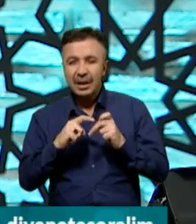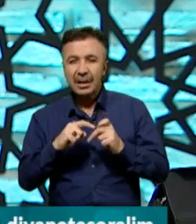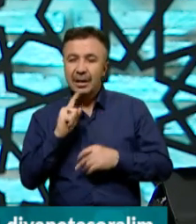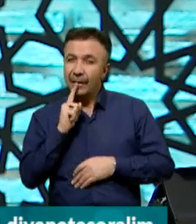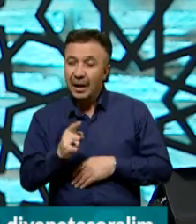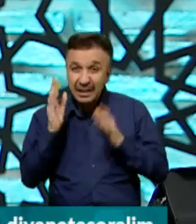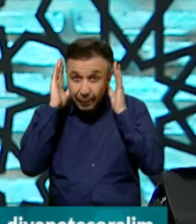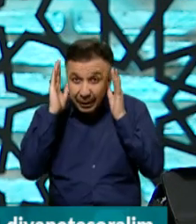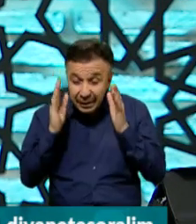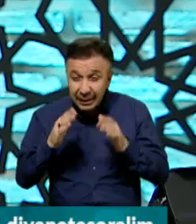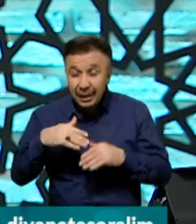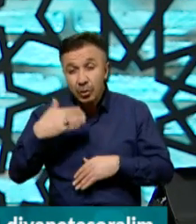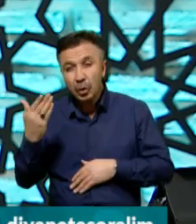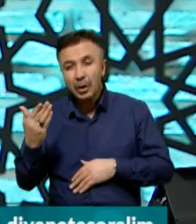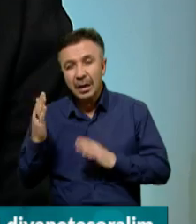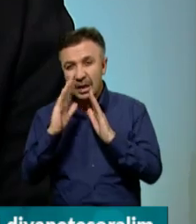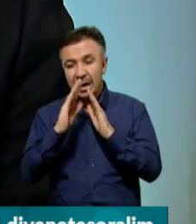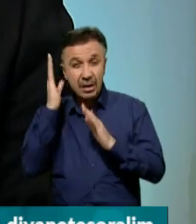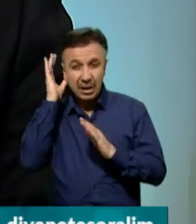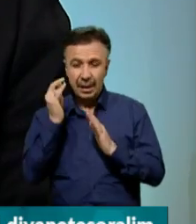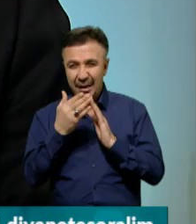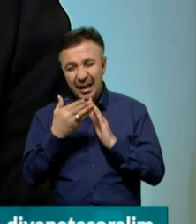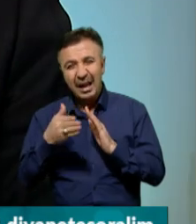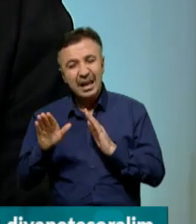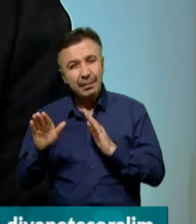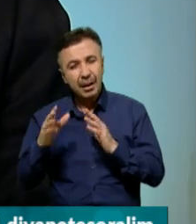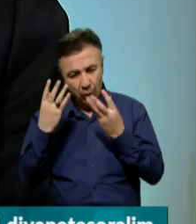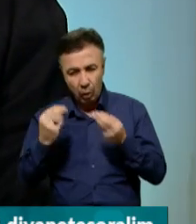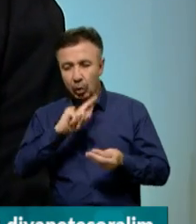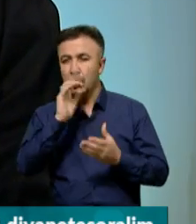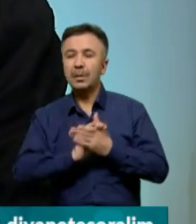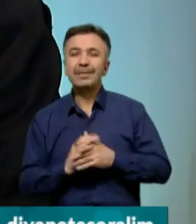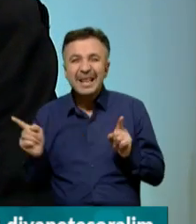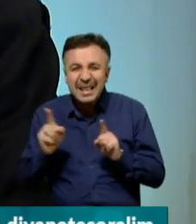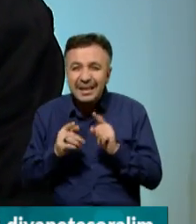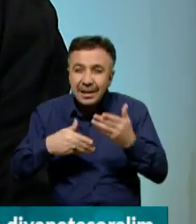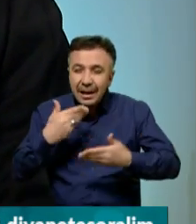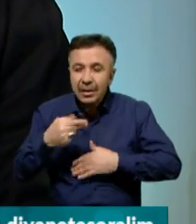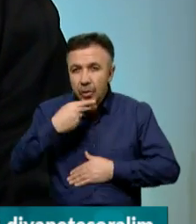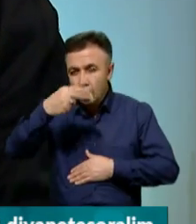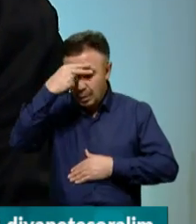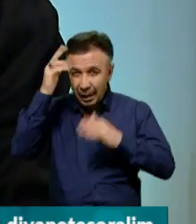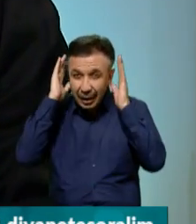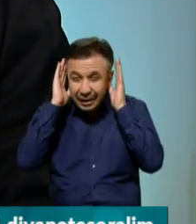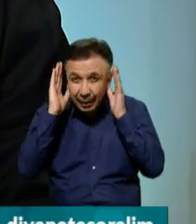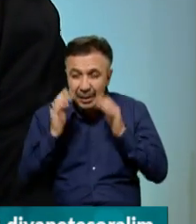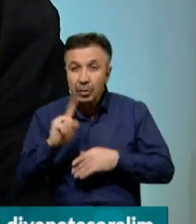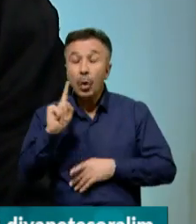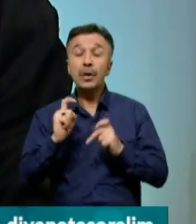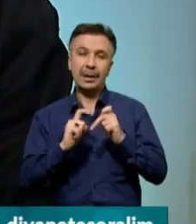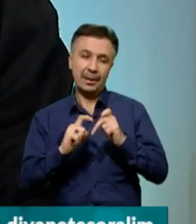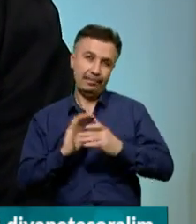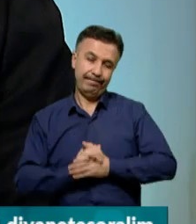çıkmak uygun mudur? Bunu detaylı olarak bir programda anlatmıştık sanıyorum ama kısaca yine söyleyeyim. Cuma namazı 10